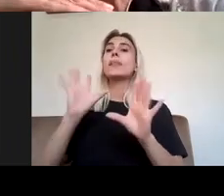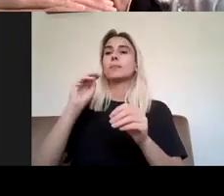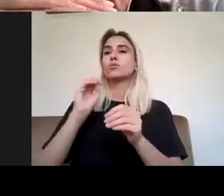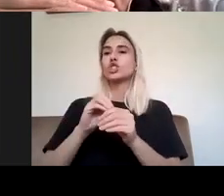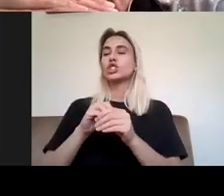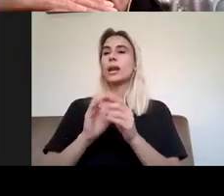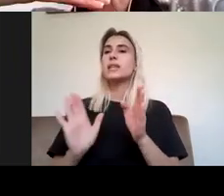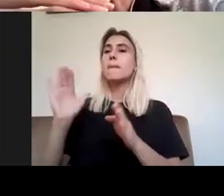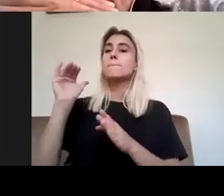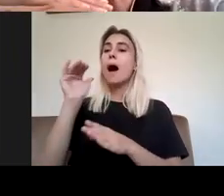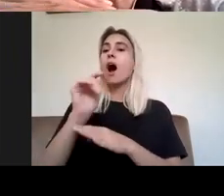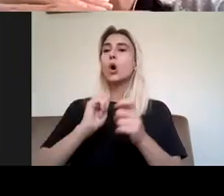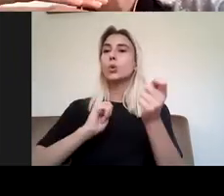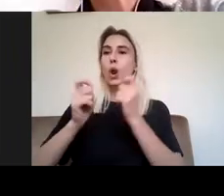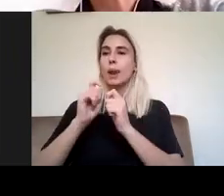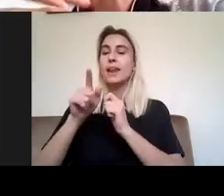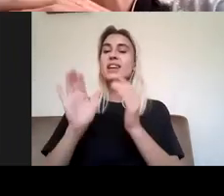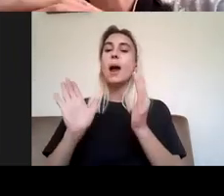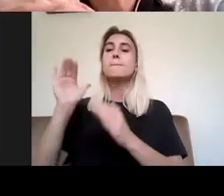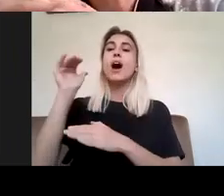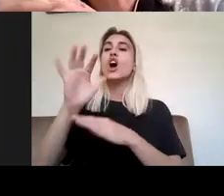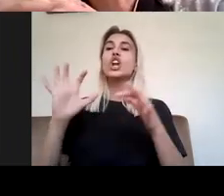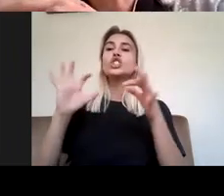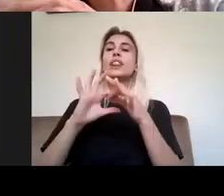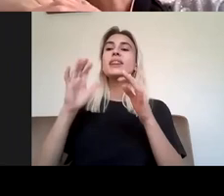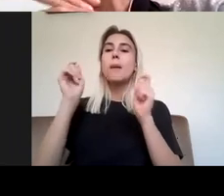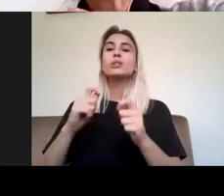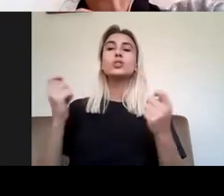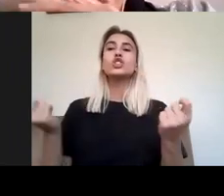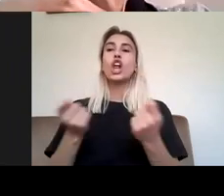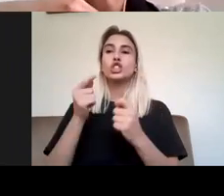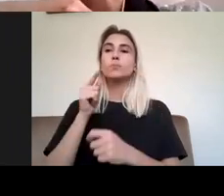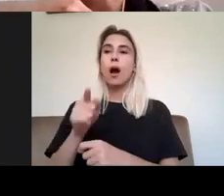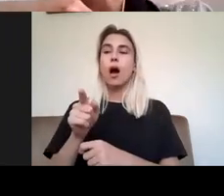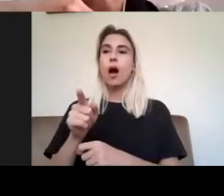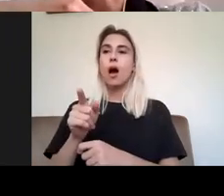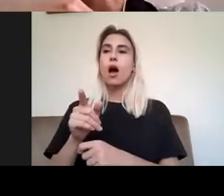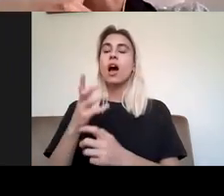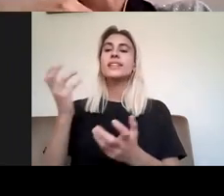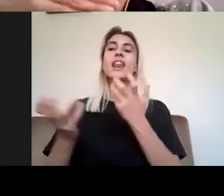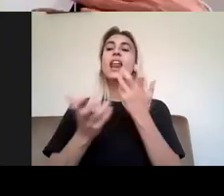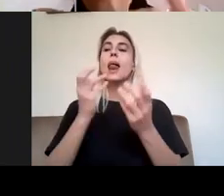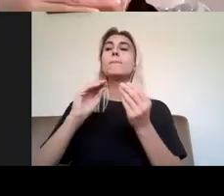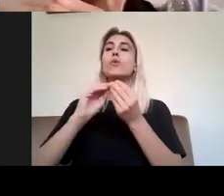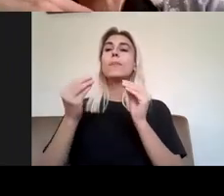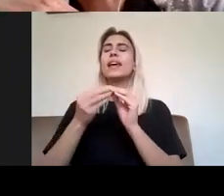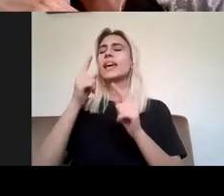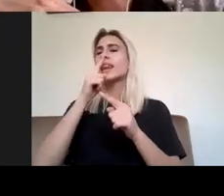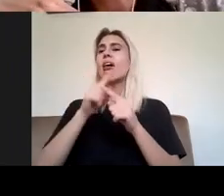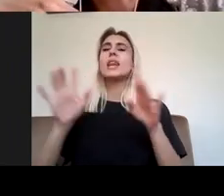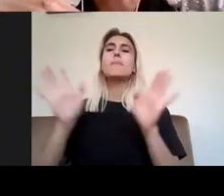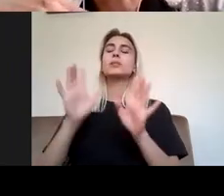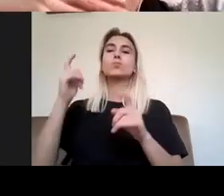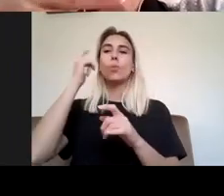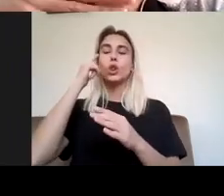rampa kullanımı ve rampaya ilişkin yapmış olduğumuz çalışmalarda ki rampa kullanımından kaynaklanan problemler inanılmaz boyutlara